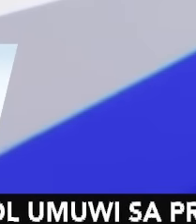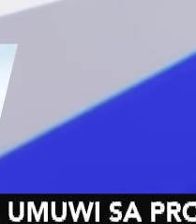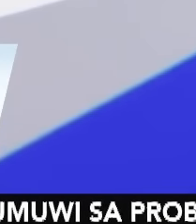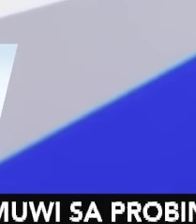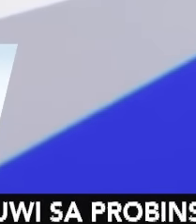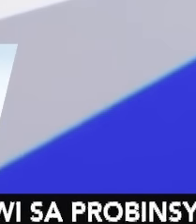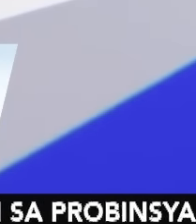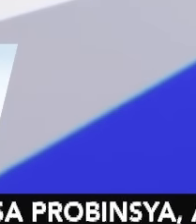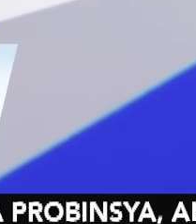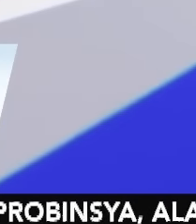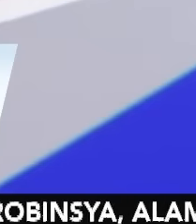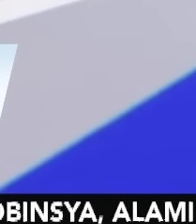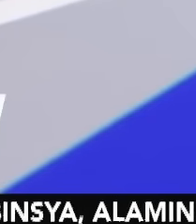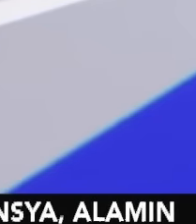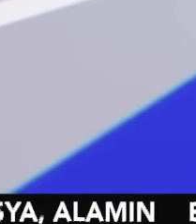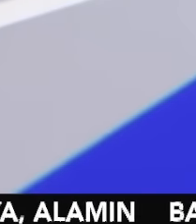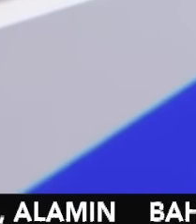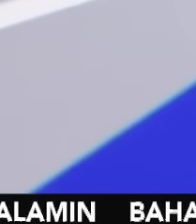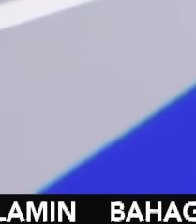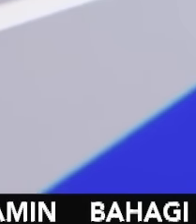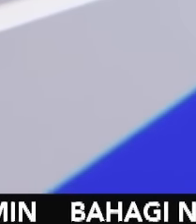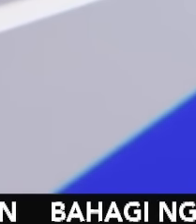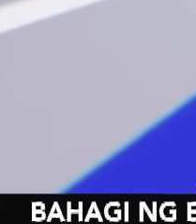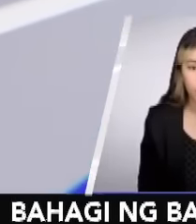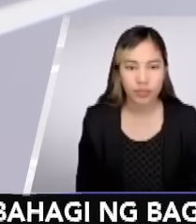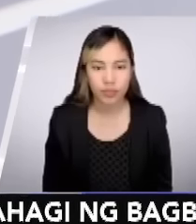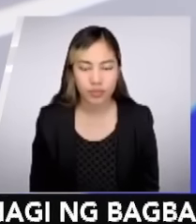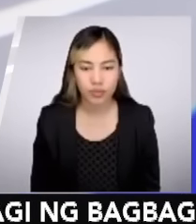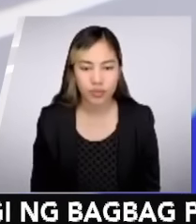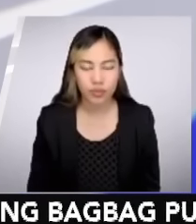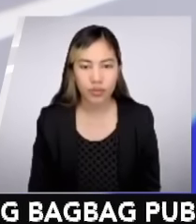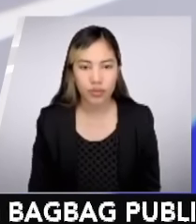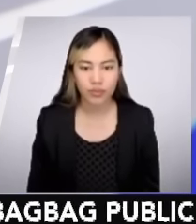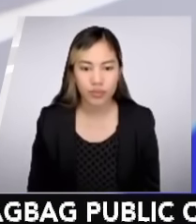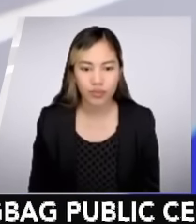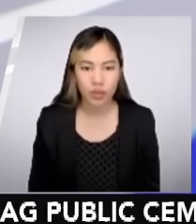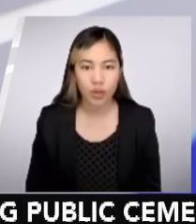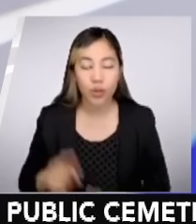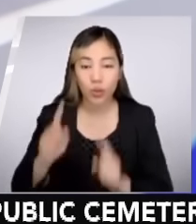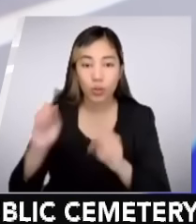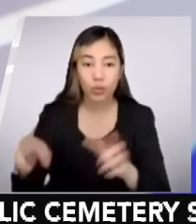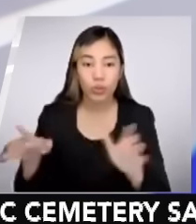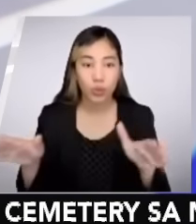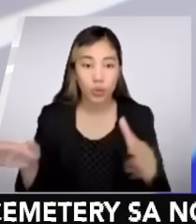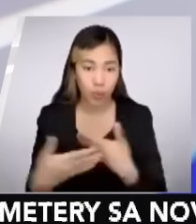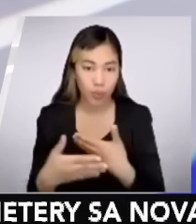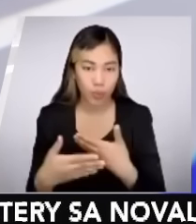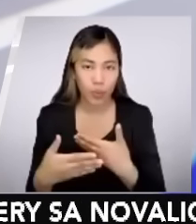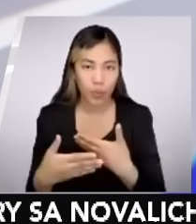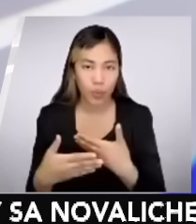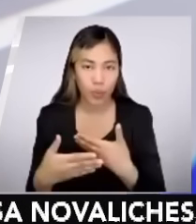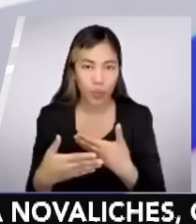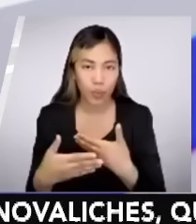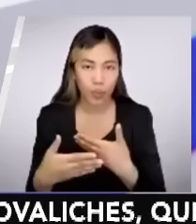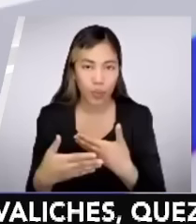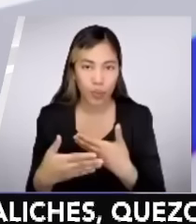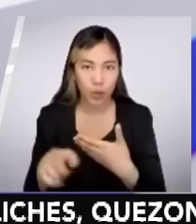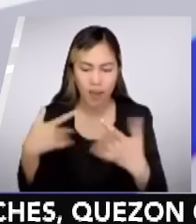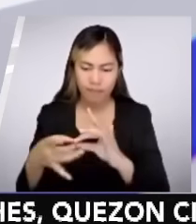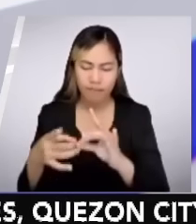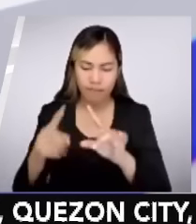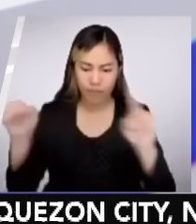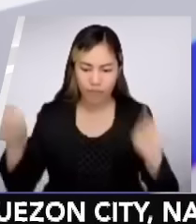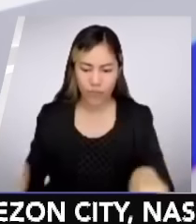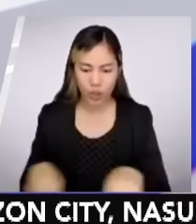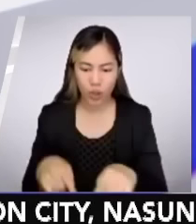sa kwarto kung saan nandun yung vault. Pinabuksan sa kanya at nilimas yung laman ng vault. So nakakuha